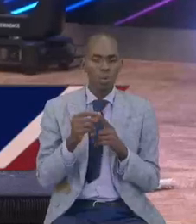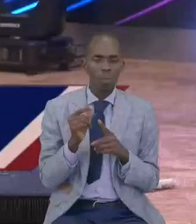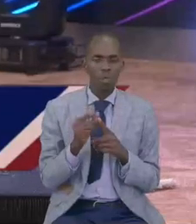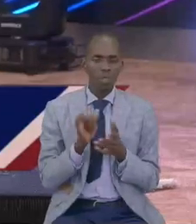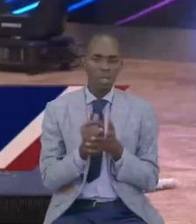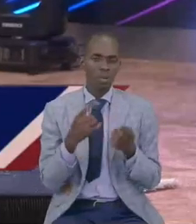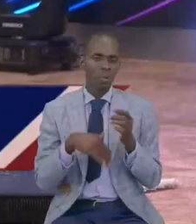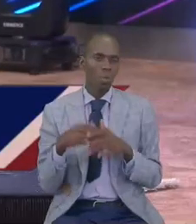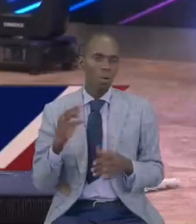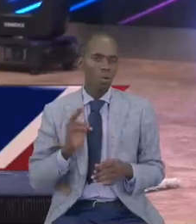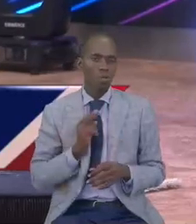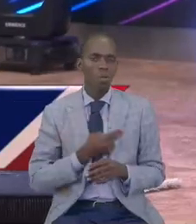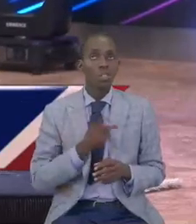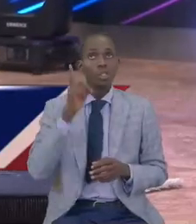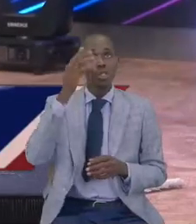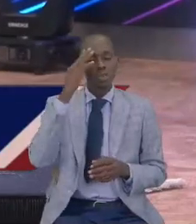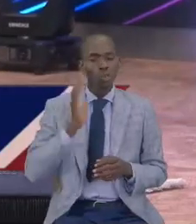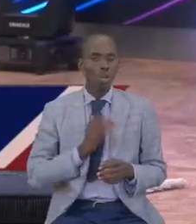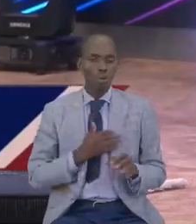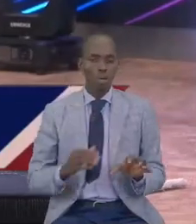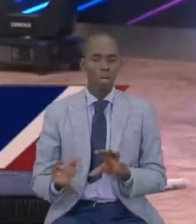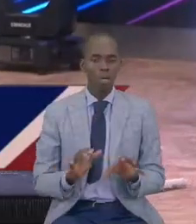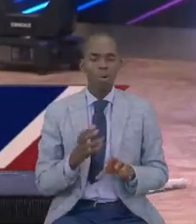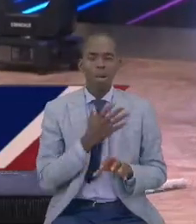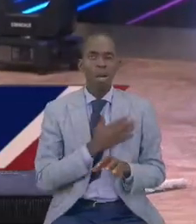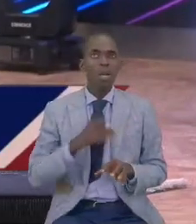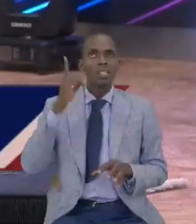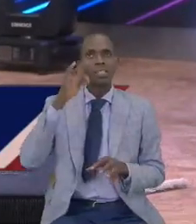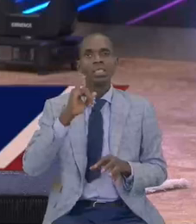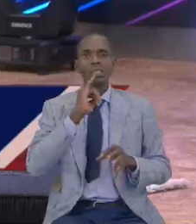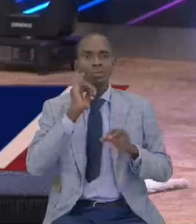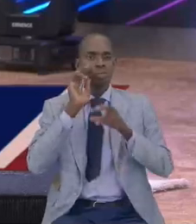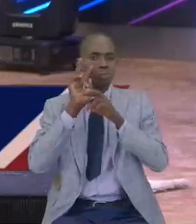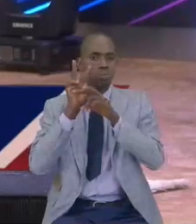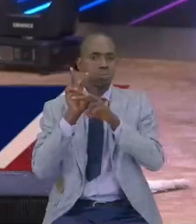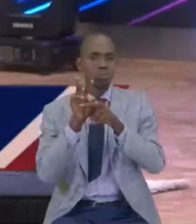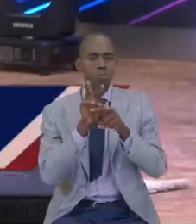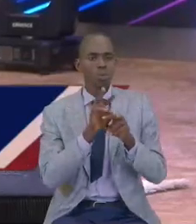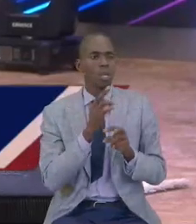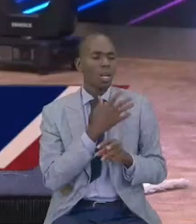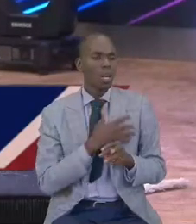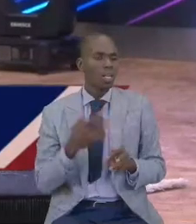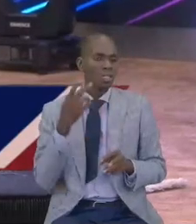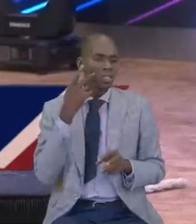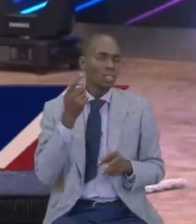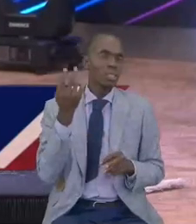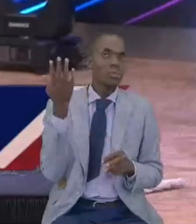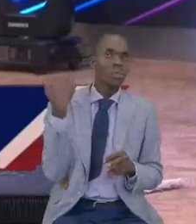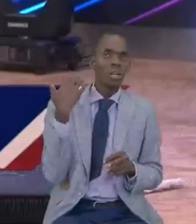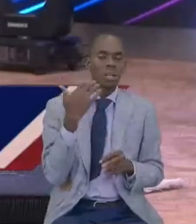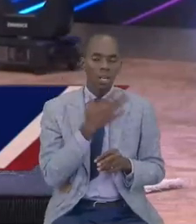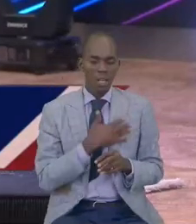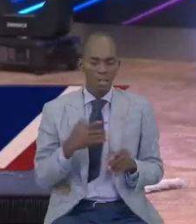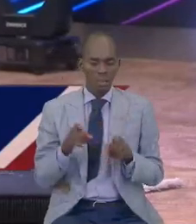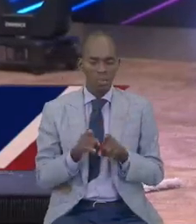connaît nos actions et il observe. Et quand il voit une personne qui a une position